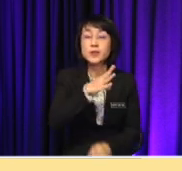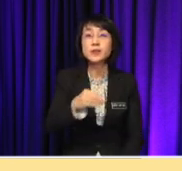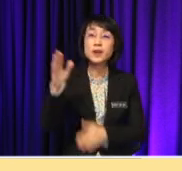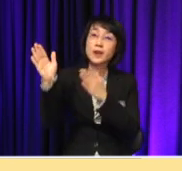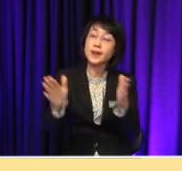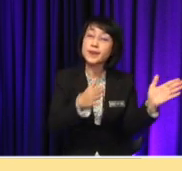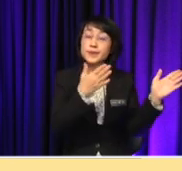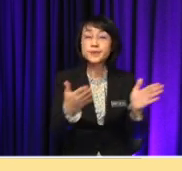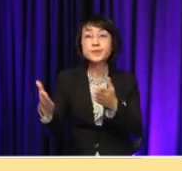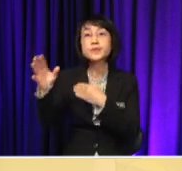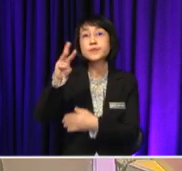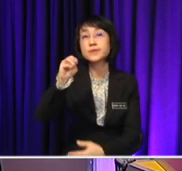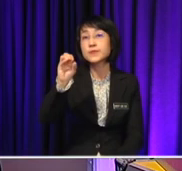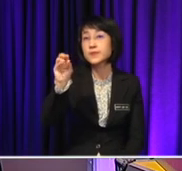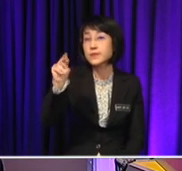laut